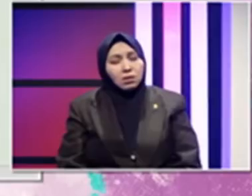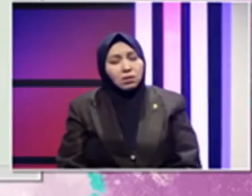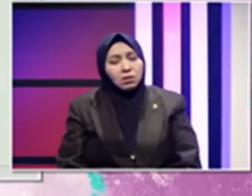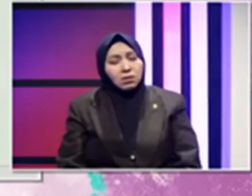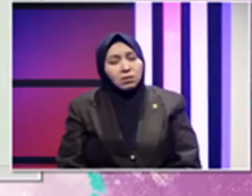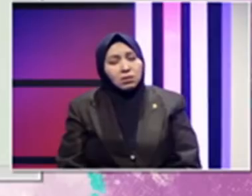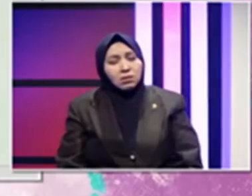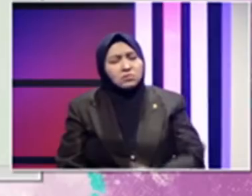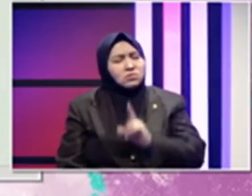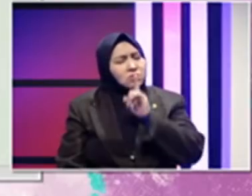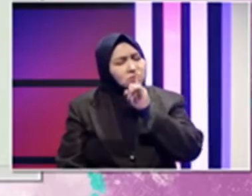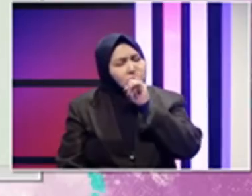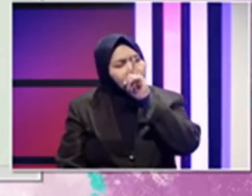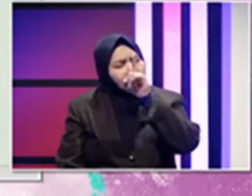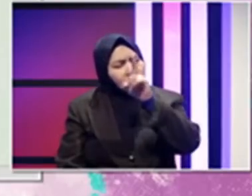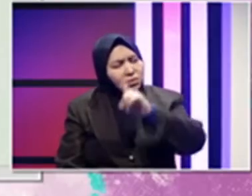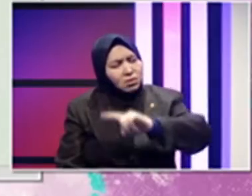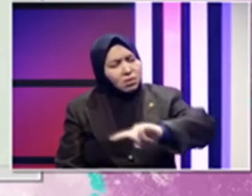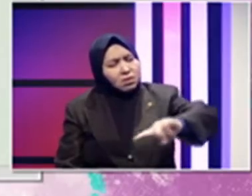الْأَمْوَاتُ